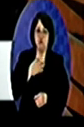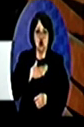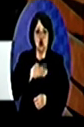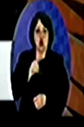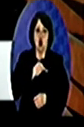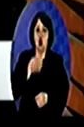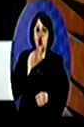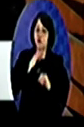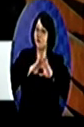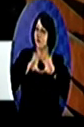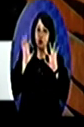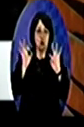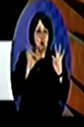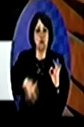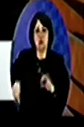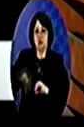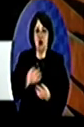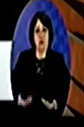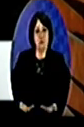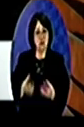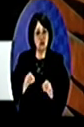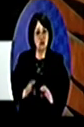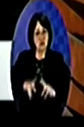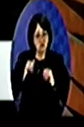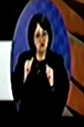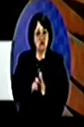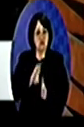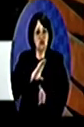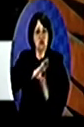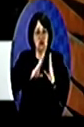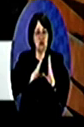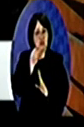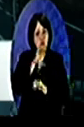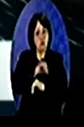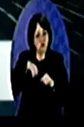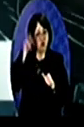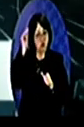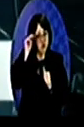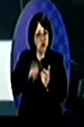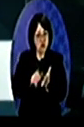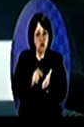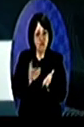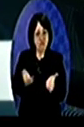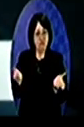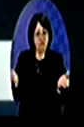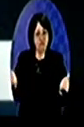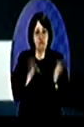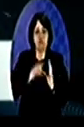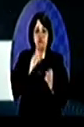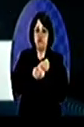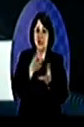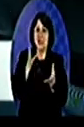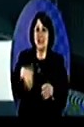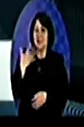амьдрал сайжирна гэдэг л бас юунд сэтгэлтэй явах хэрэгтэй гэдгийг л би бас иргэдэд хандаж хэлмээр байна. Төсөл хамрагдсан энэ орчим